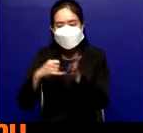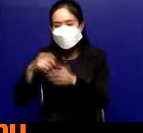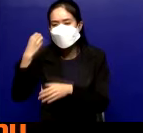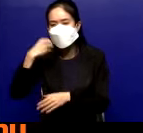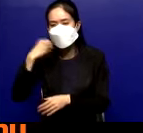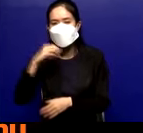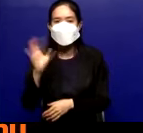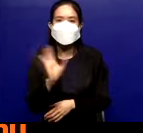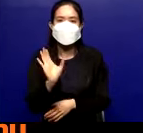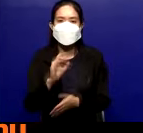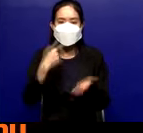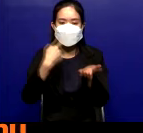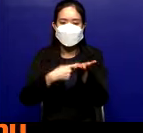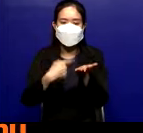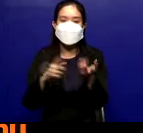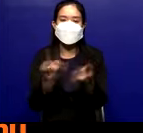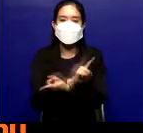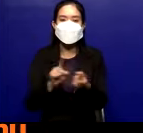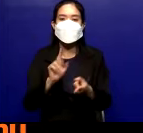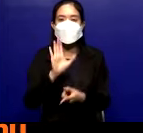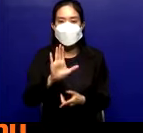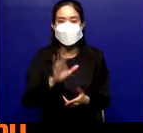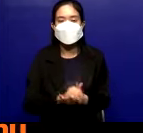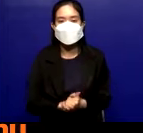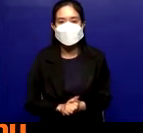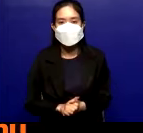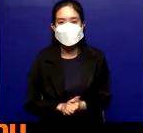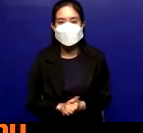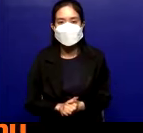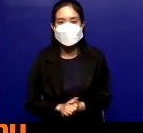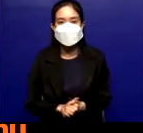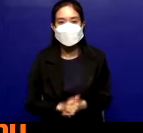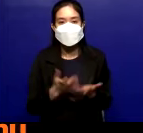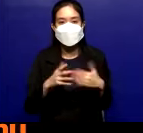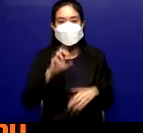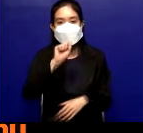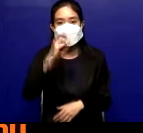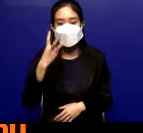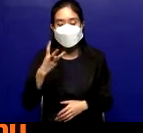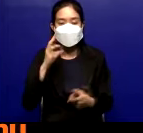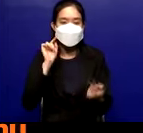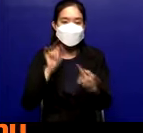ไลด์ถัดไปค่ะสวัสดิการตัวต่อไปที่จะพูดก็คือสวัสดิการคนป่วย